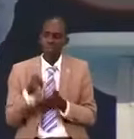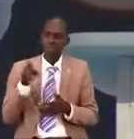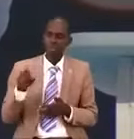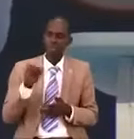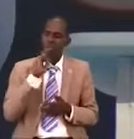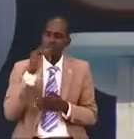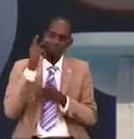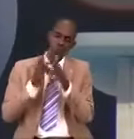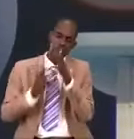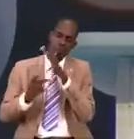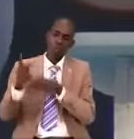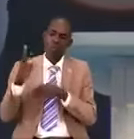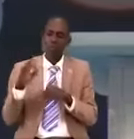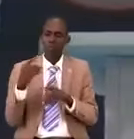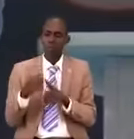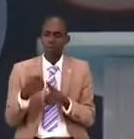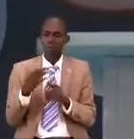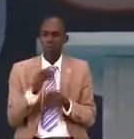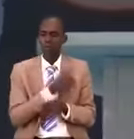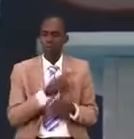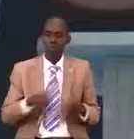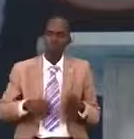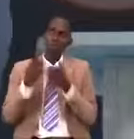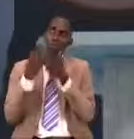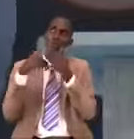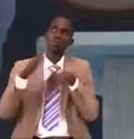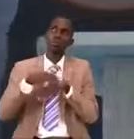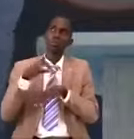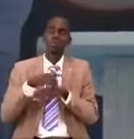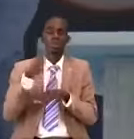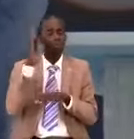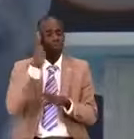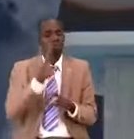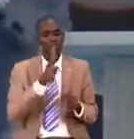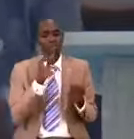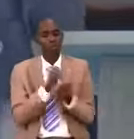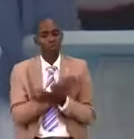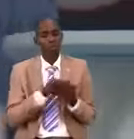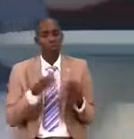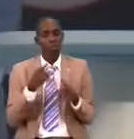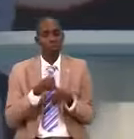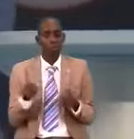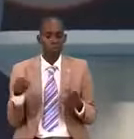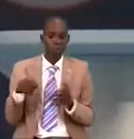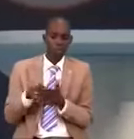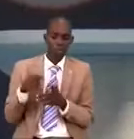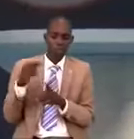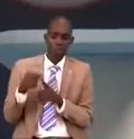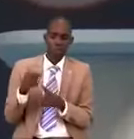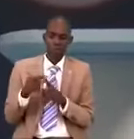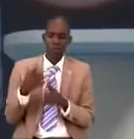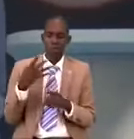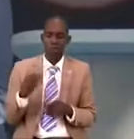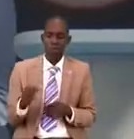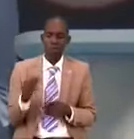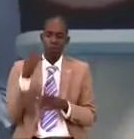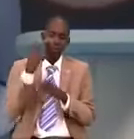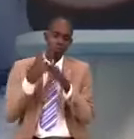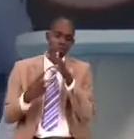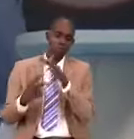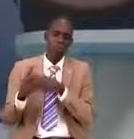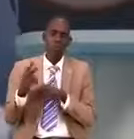mais cette parole le prophétie le promesse le précepte ne passera